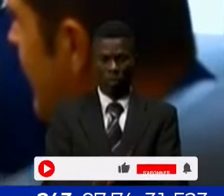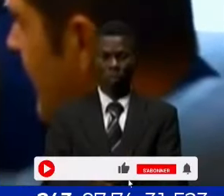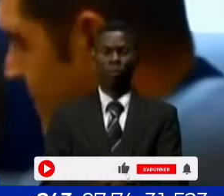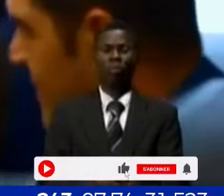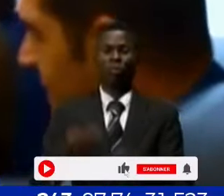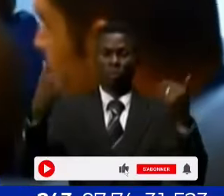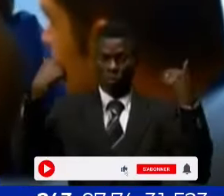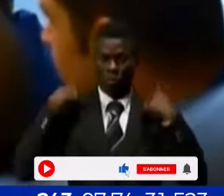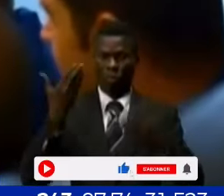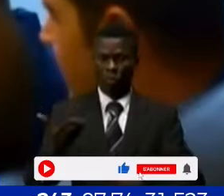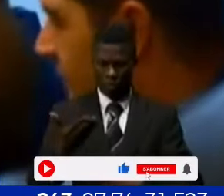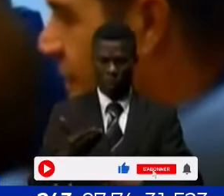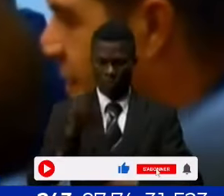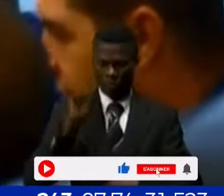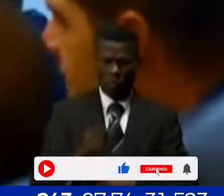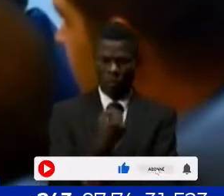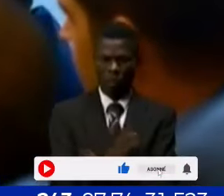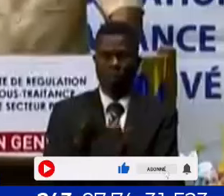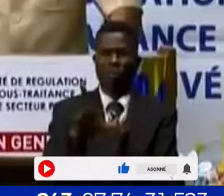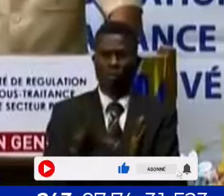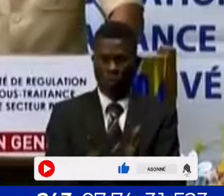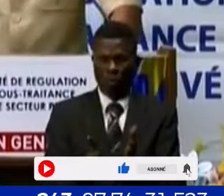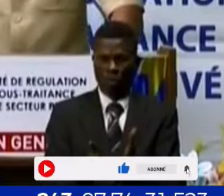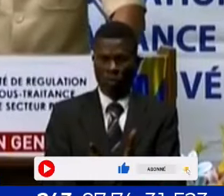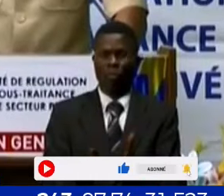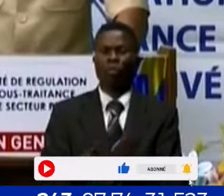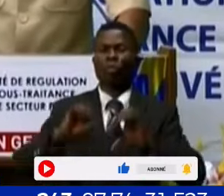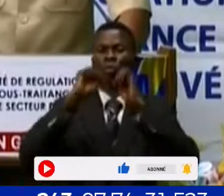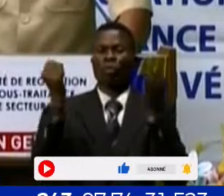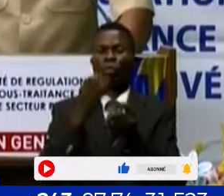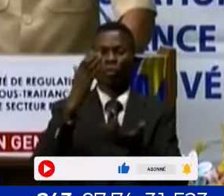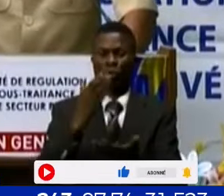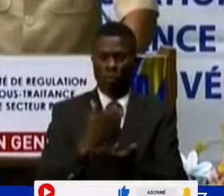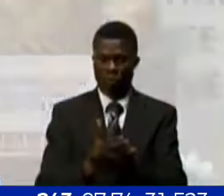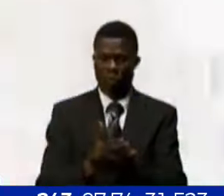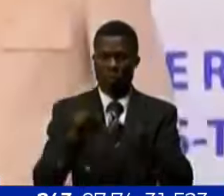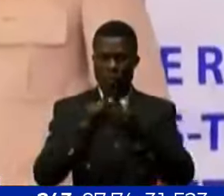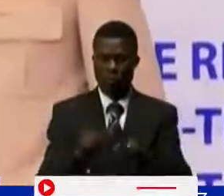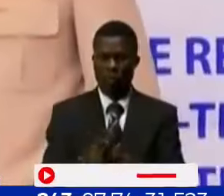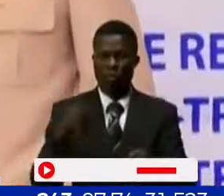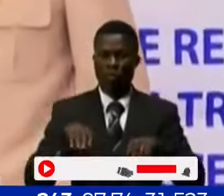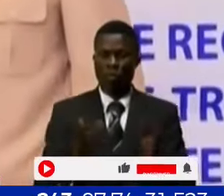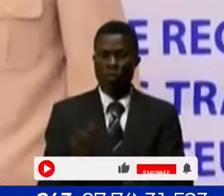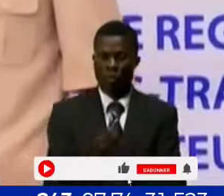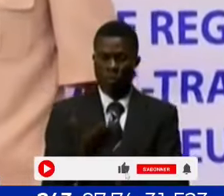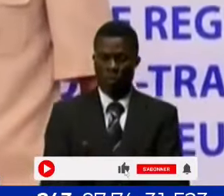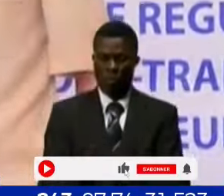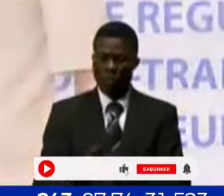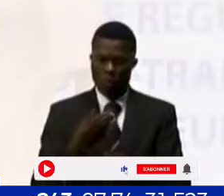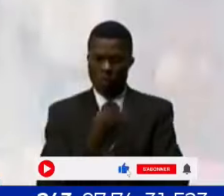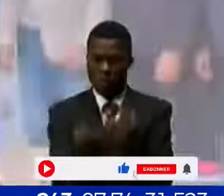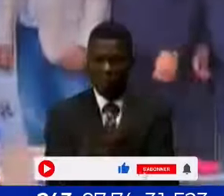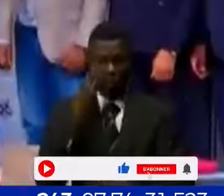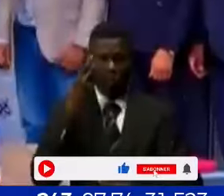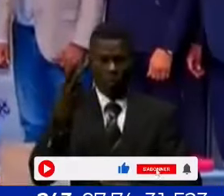est déterminé à faire appliquer la loi sur la sous-traitance comme il se doit et selon la vision du président de la République, Félix-Antoine